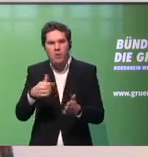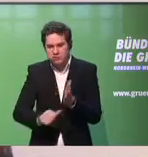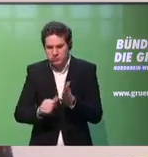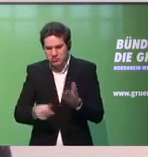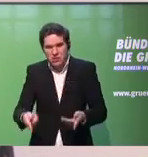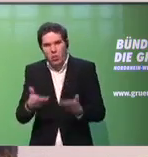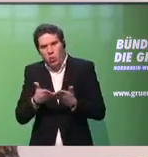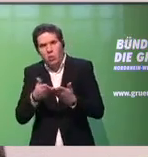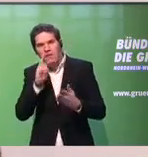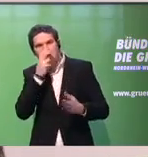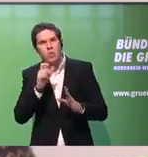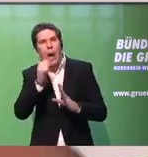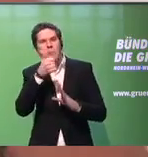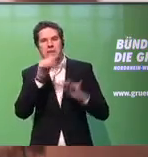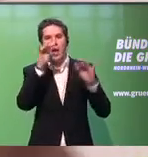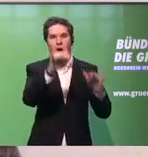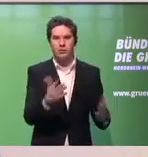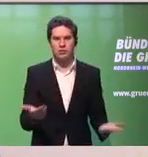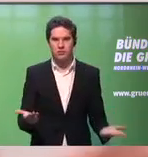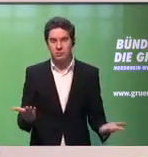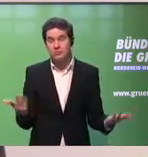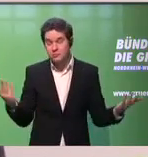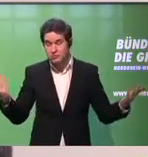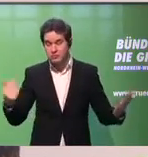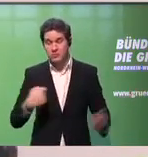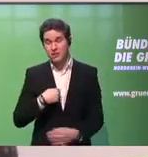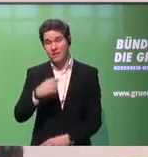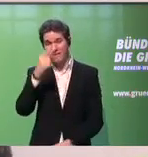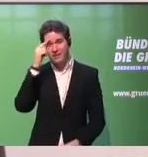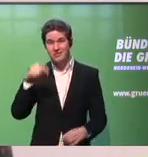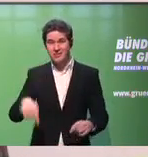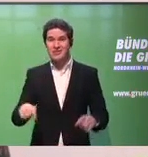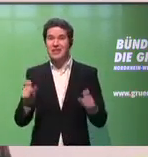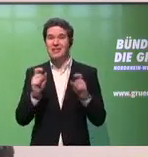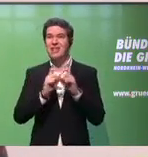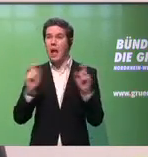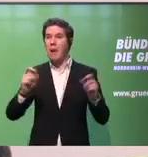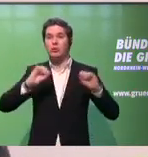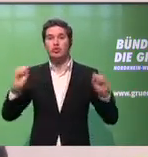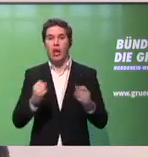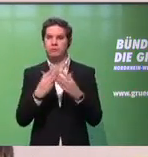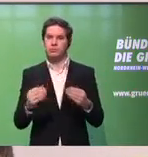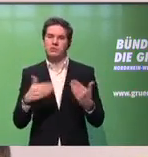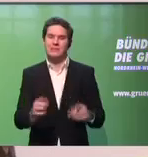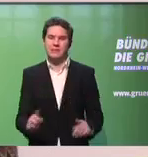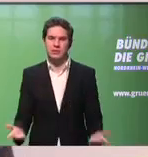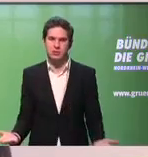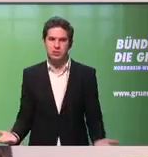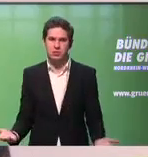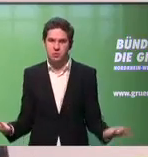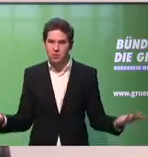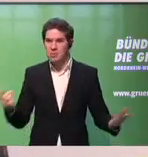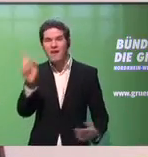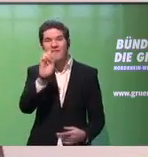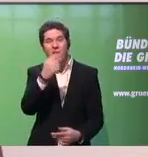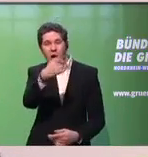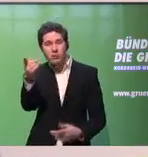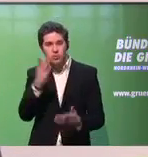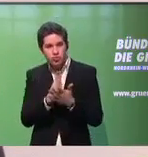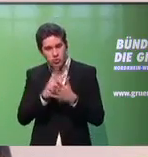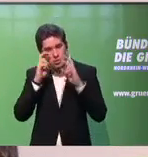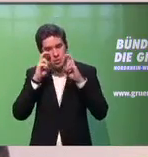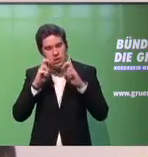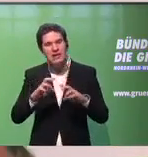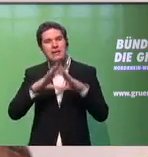setzen. Ich weiß, dass das eine große Ansage ist und dass das lange dauert, aber wer sich mit den Zahlen beschäftigt, der